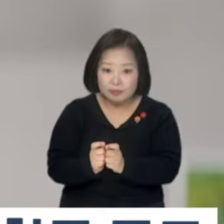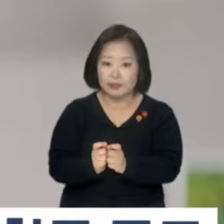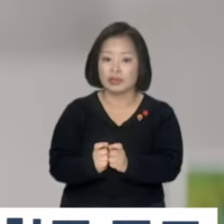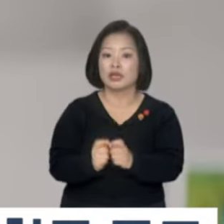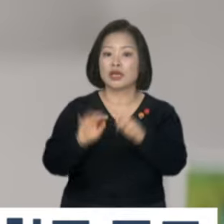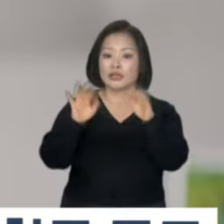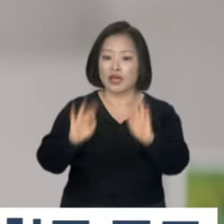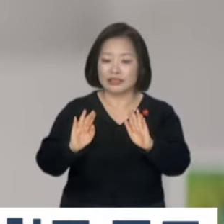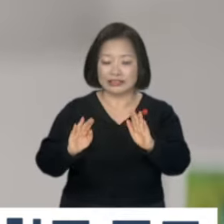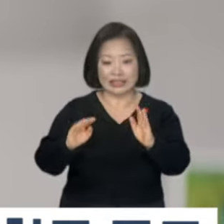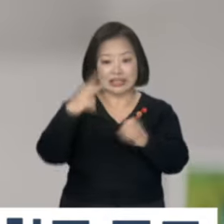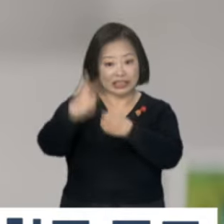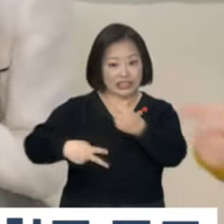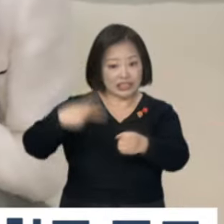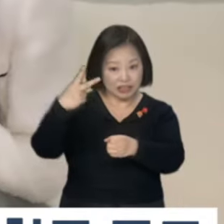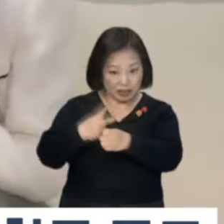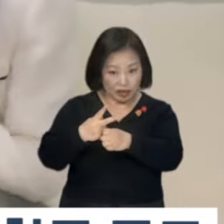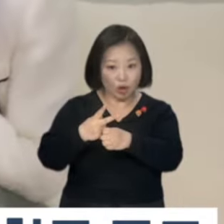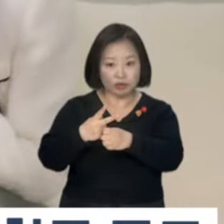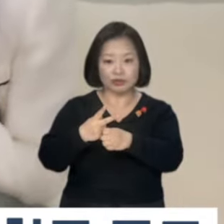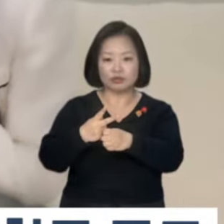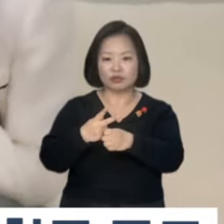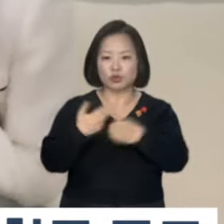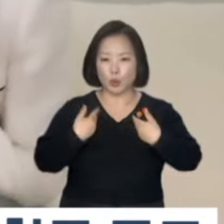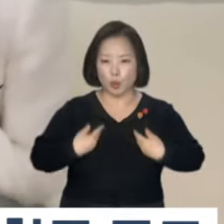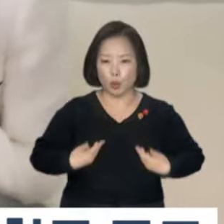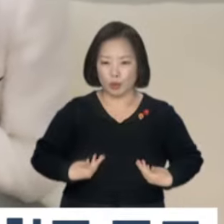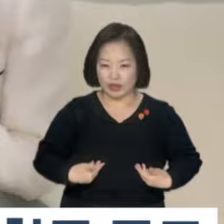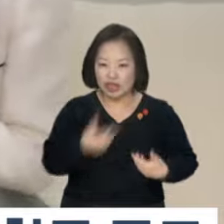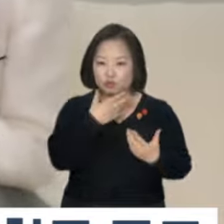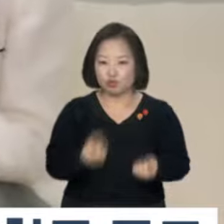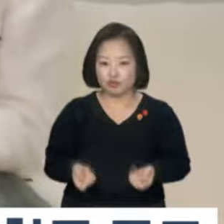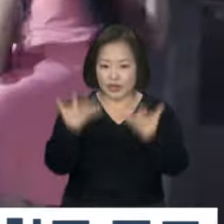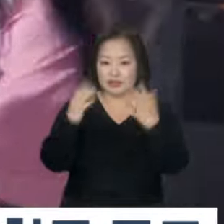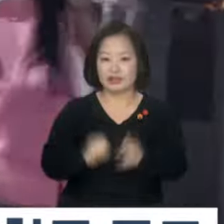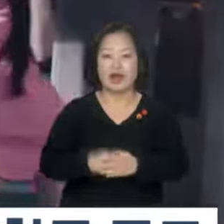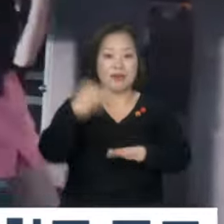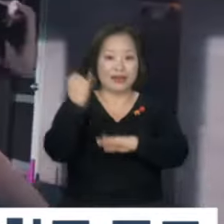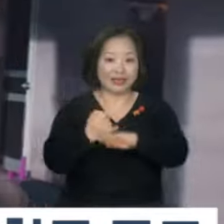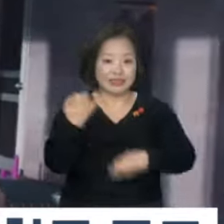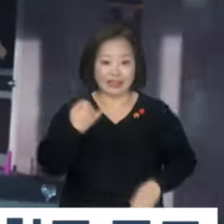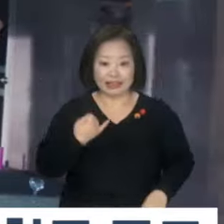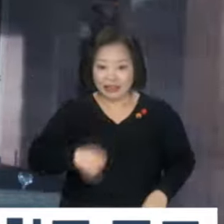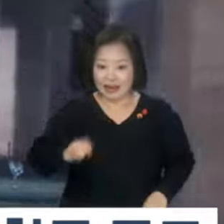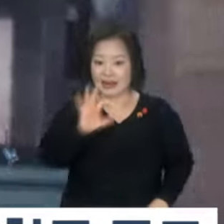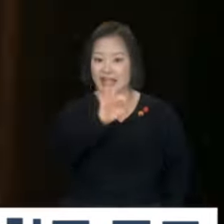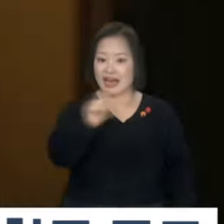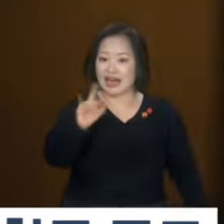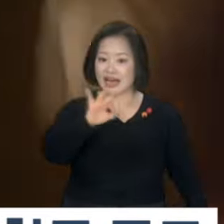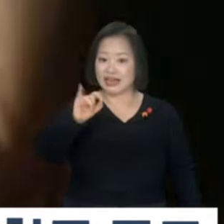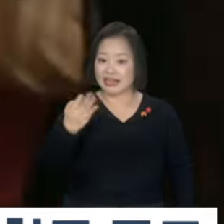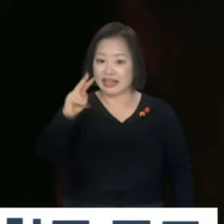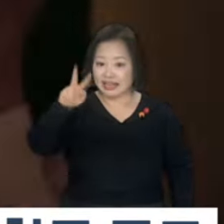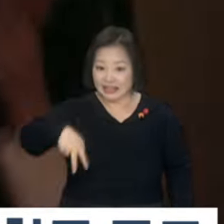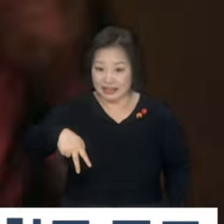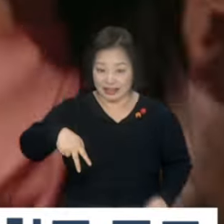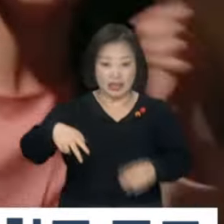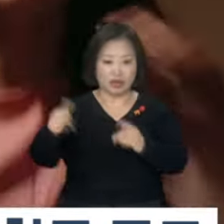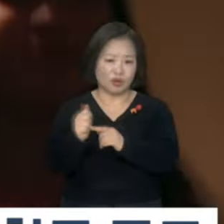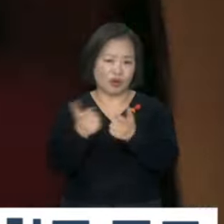대뷔 2주년을 조용히 자축했습니다 하이브 막내딸로 데뷔한 일리도 낙인처럼 카피